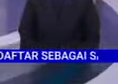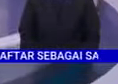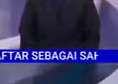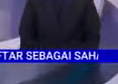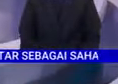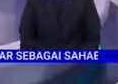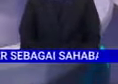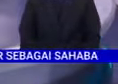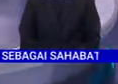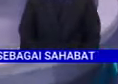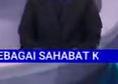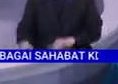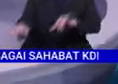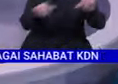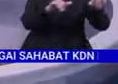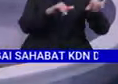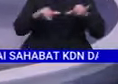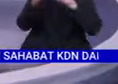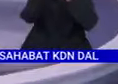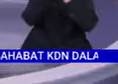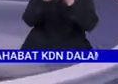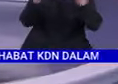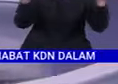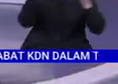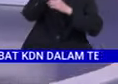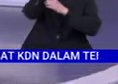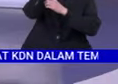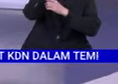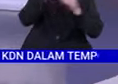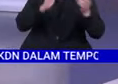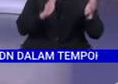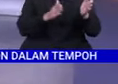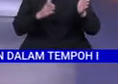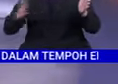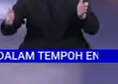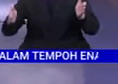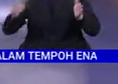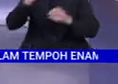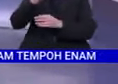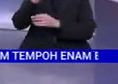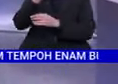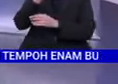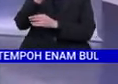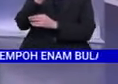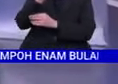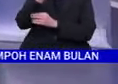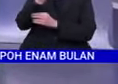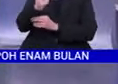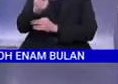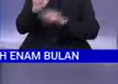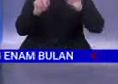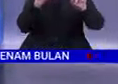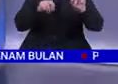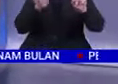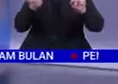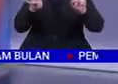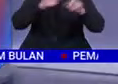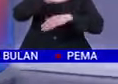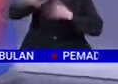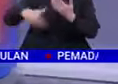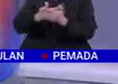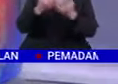memang Selaras pengumuman kerajaan berkait Pasa perayaan endemik pemula 1april semua masjid dan Surau di wilayah